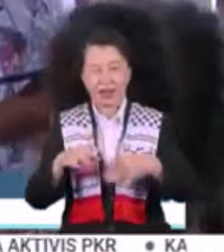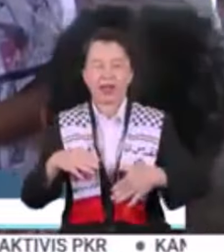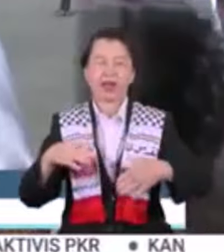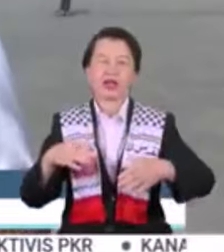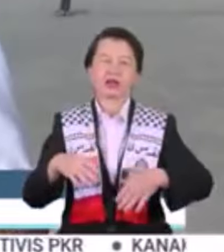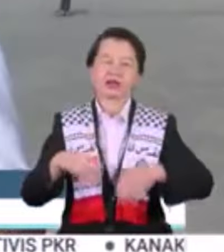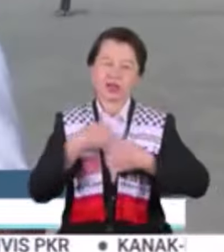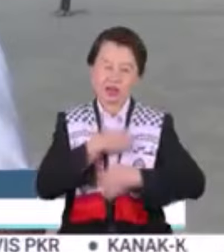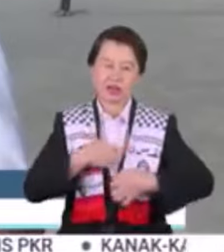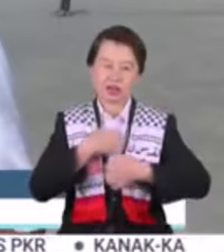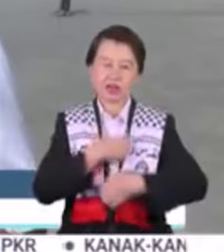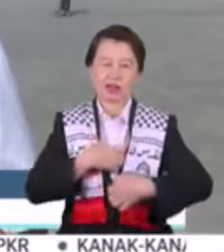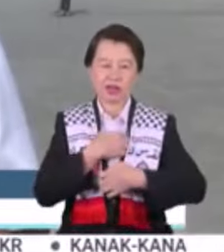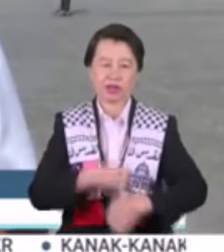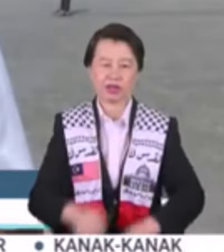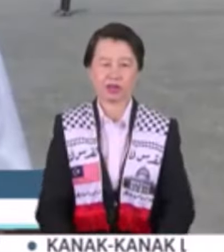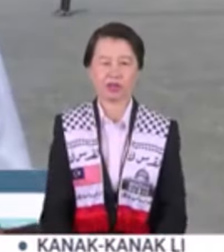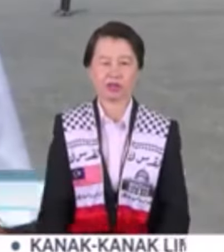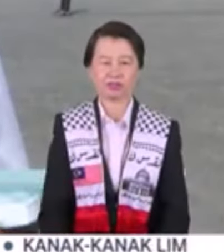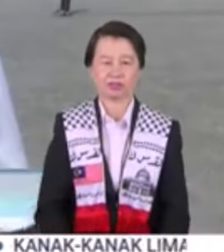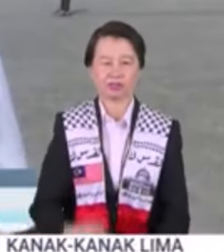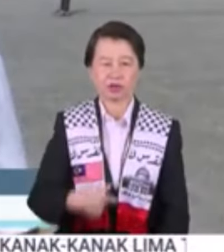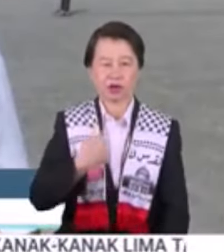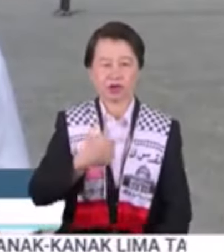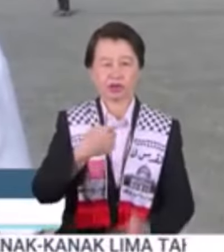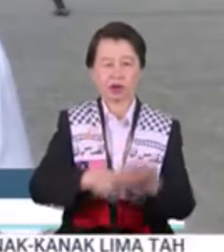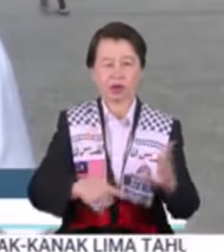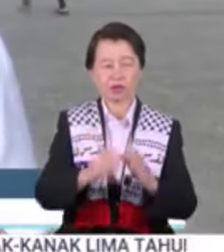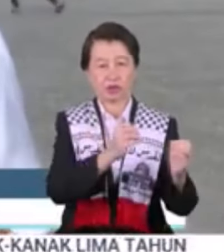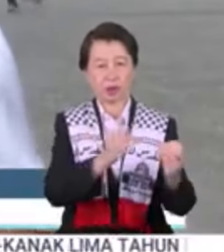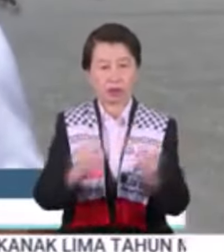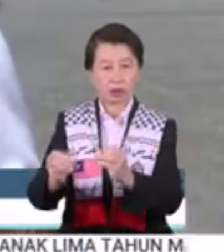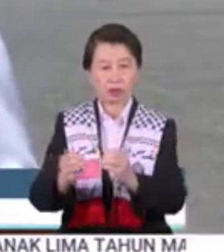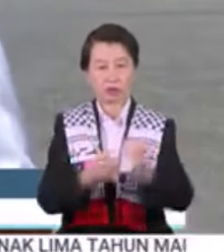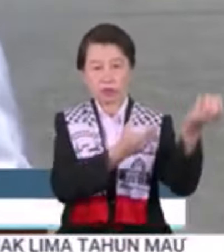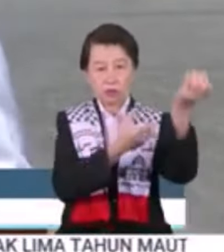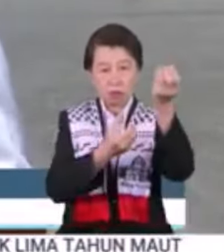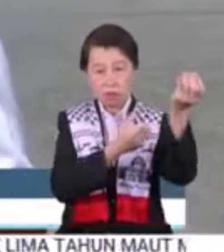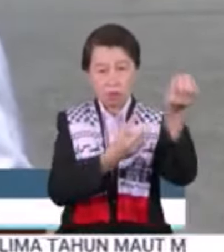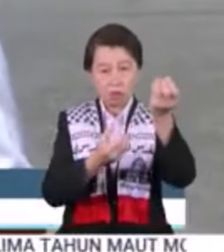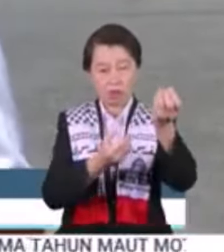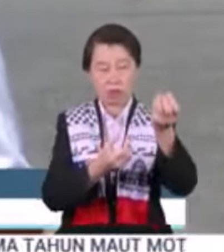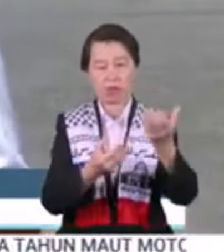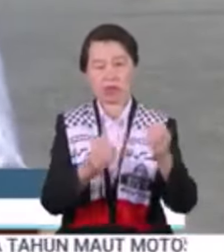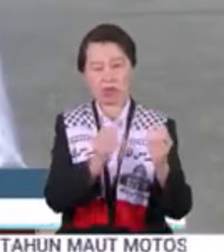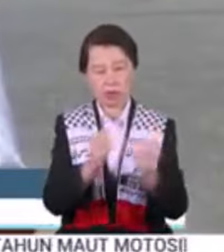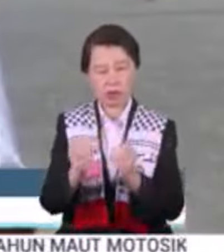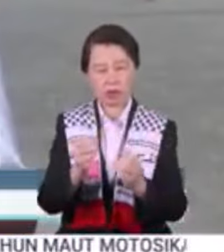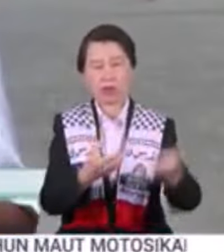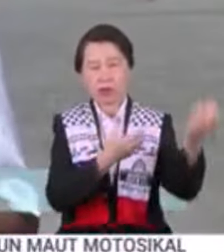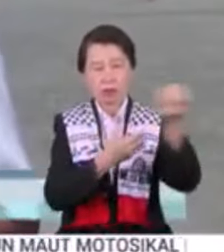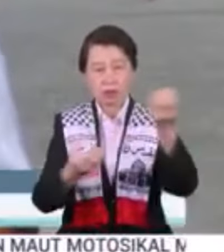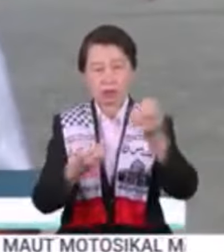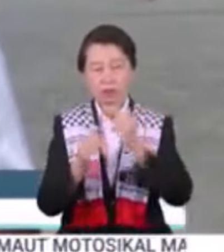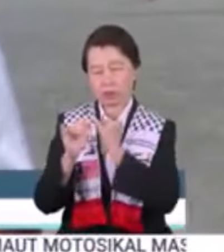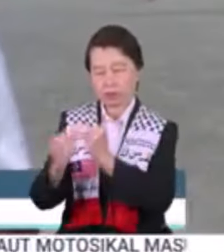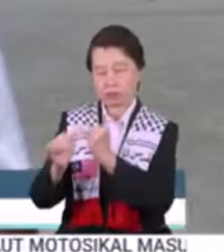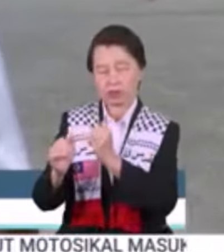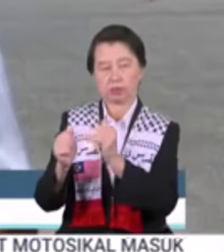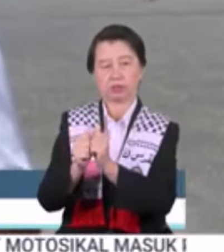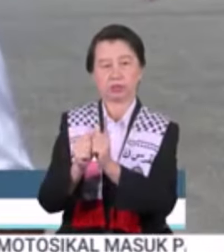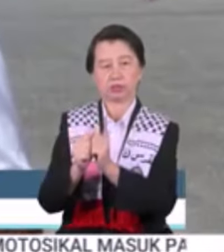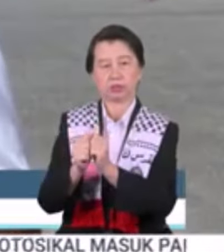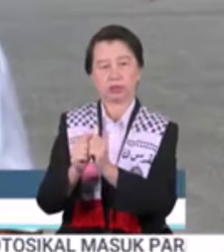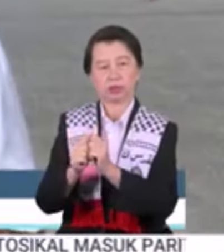Seronok. Saya rasa apa yang dianjurkan oleh pihak bomba, iaitu bomba bersama dengan